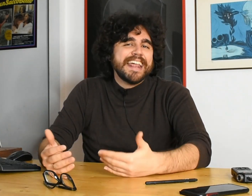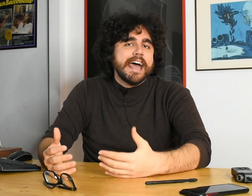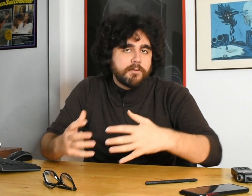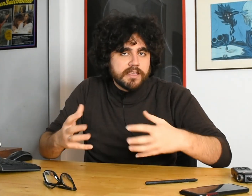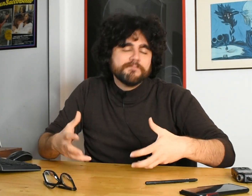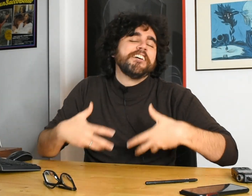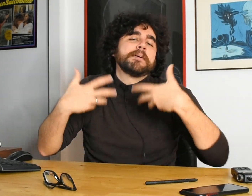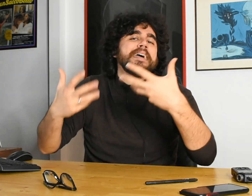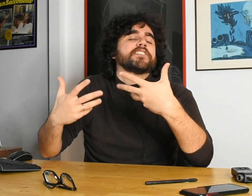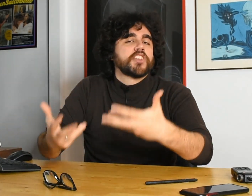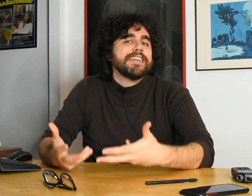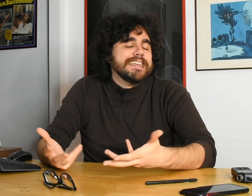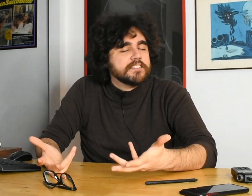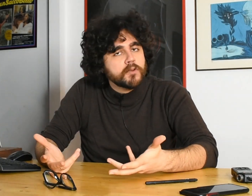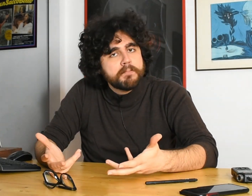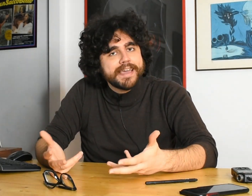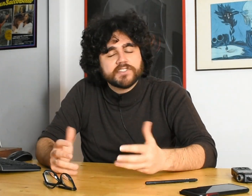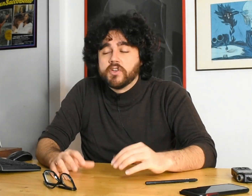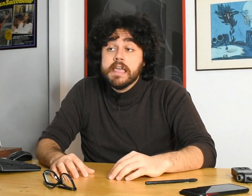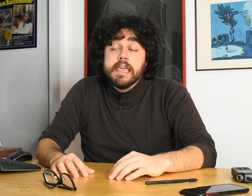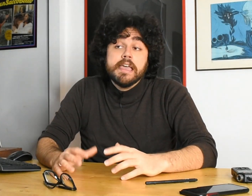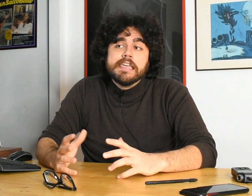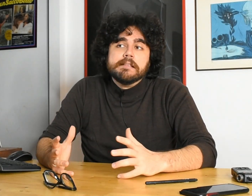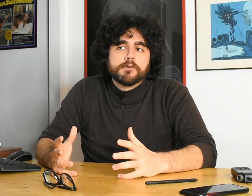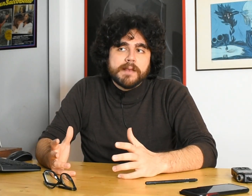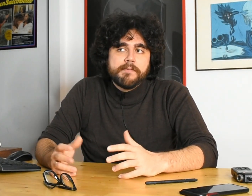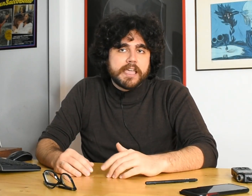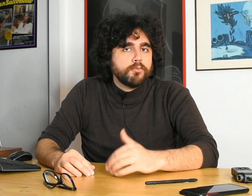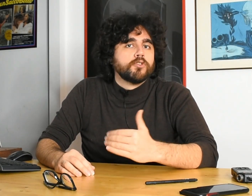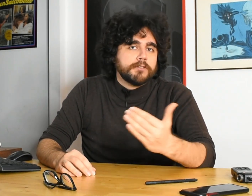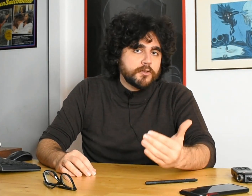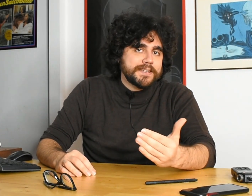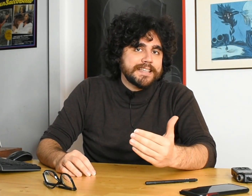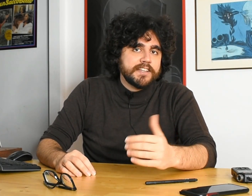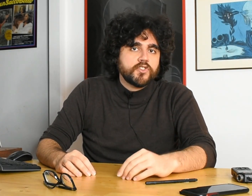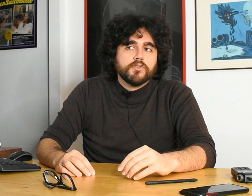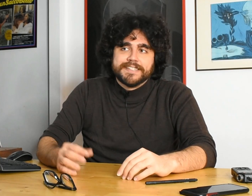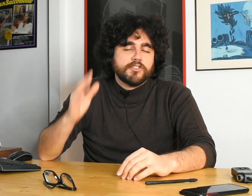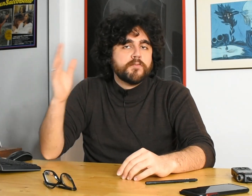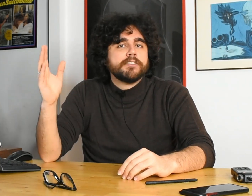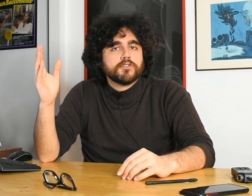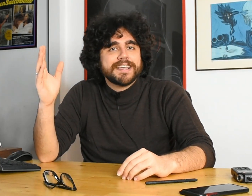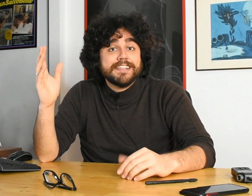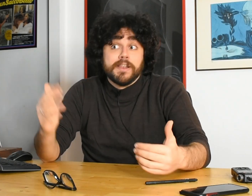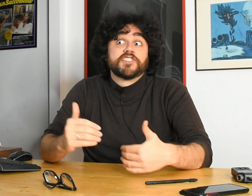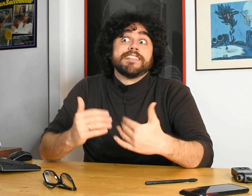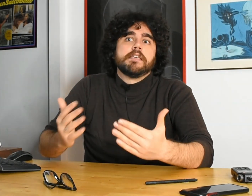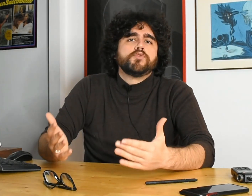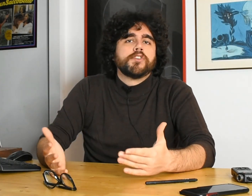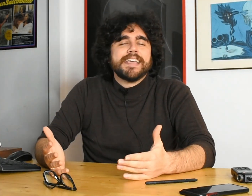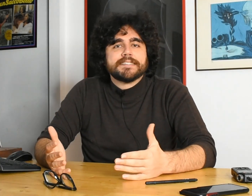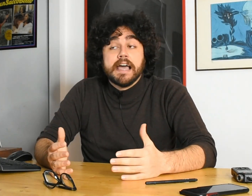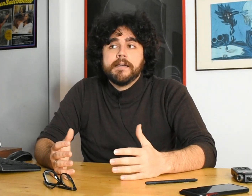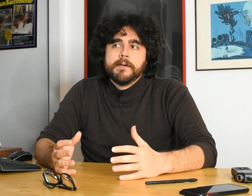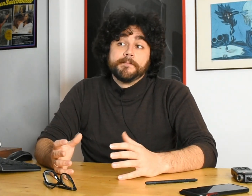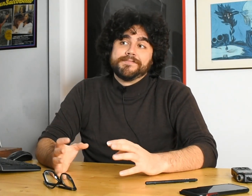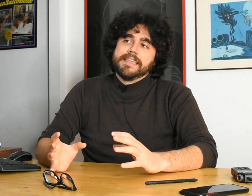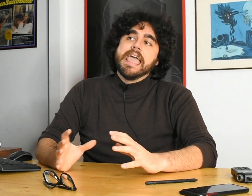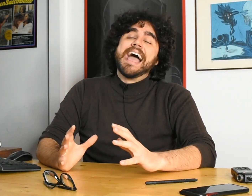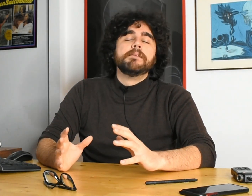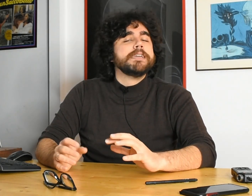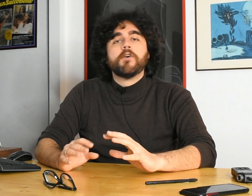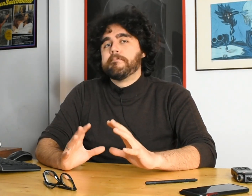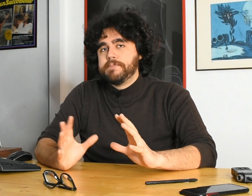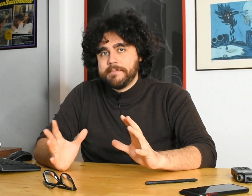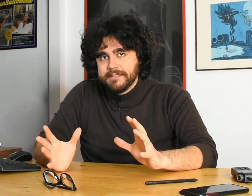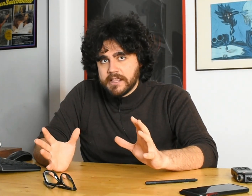di dichiarare, quindi far emergere il sommerso. Il problema è che appunto questo passaggio, ossia ti aumento lo scalino e la gente più onesta,